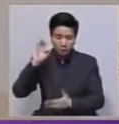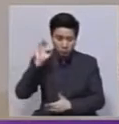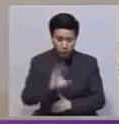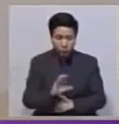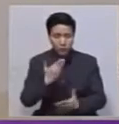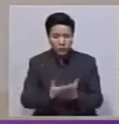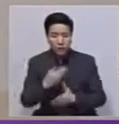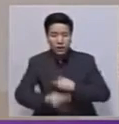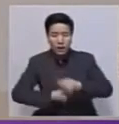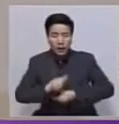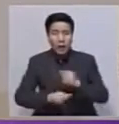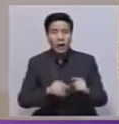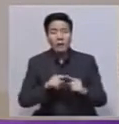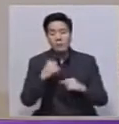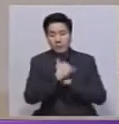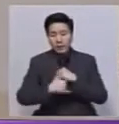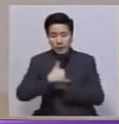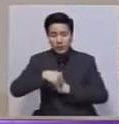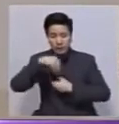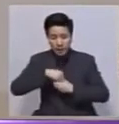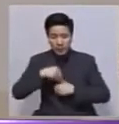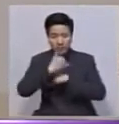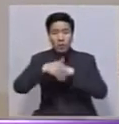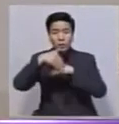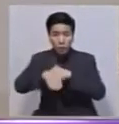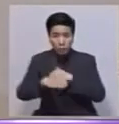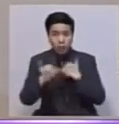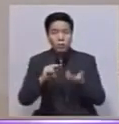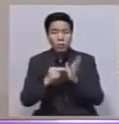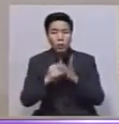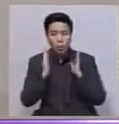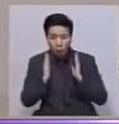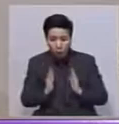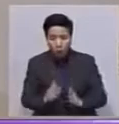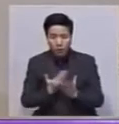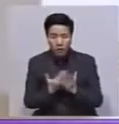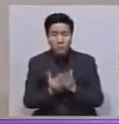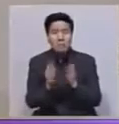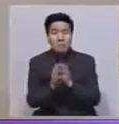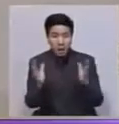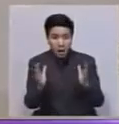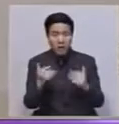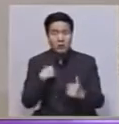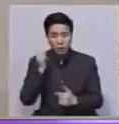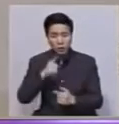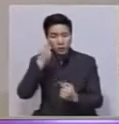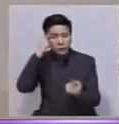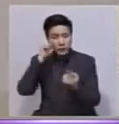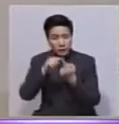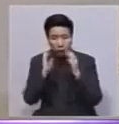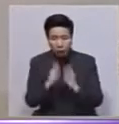ค้าขายจากต่างประเทศหรือในประเทศก็ตามที่เรียกว่าผู้มีรายได้มากเราต้องคำนึงถึงผู้มี